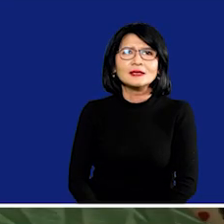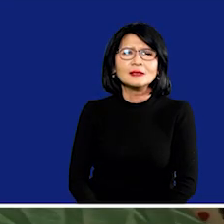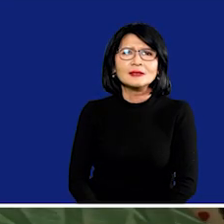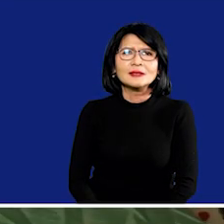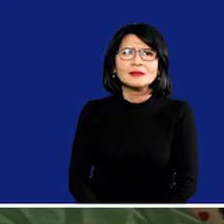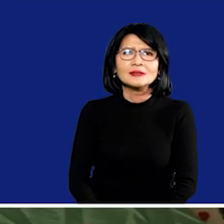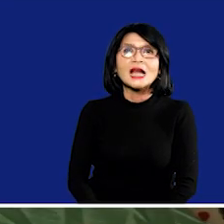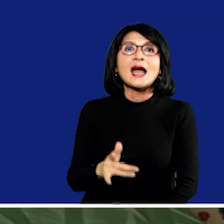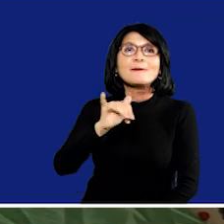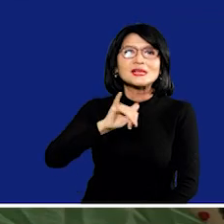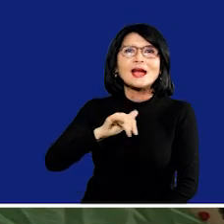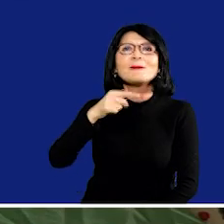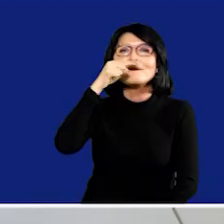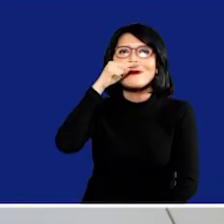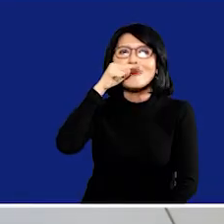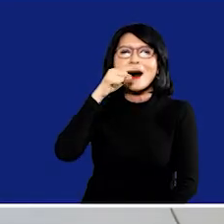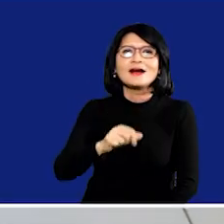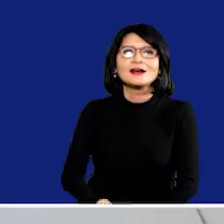Sama ayah. Sama ayah?